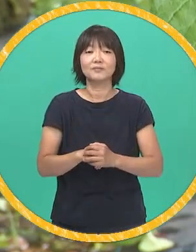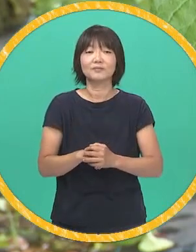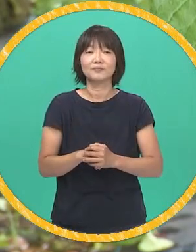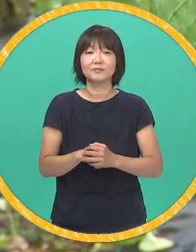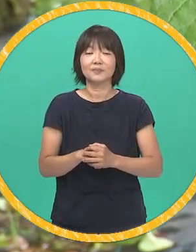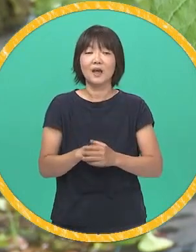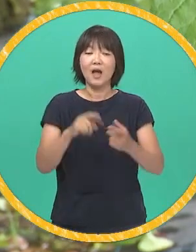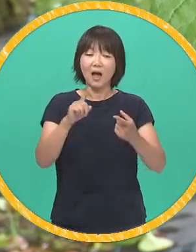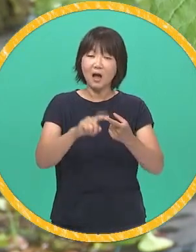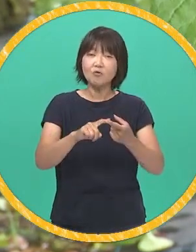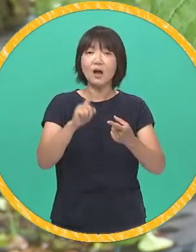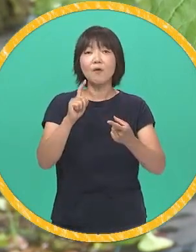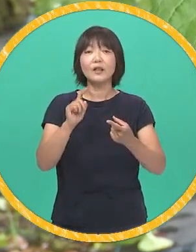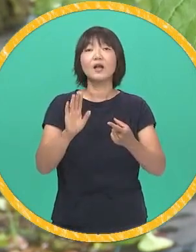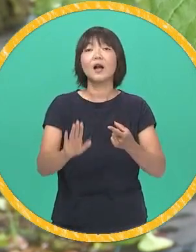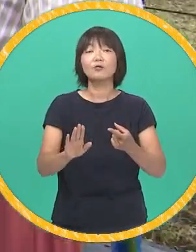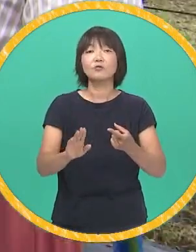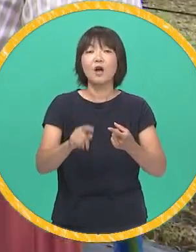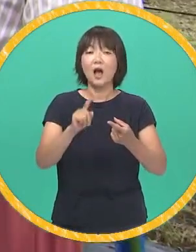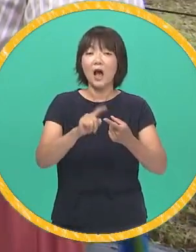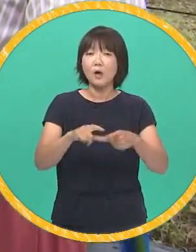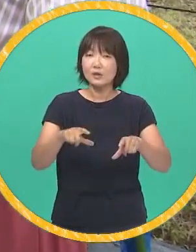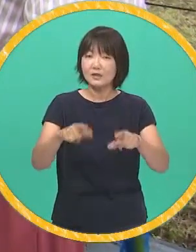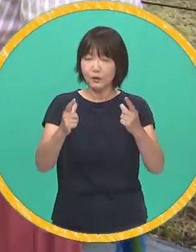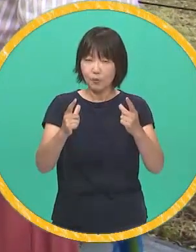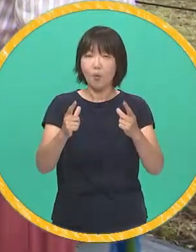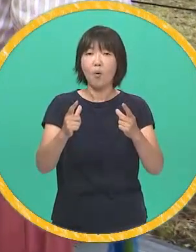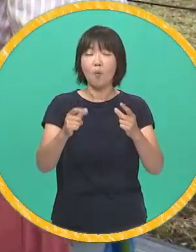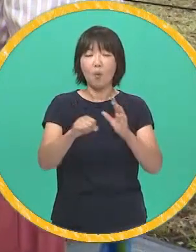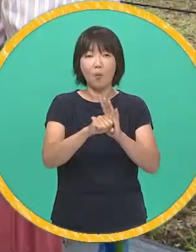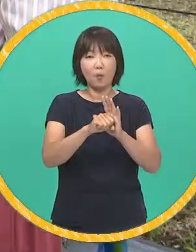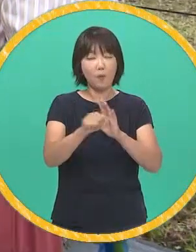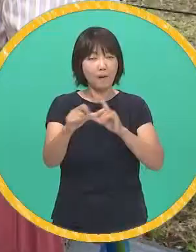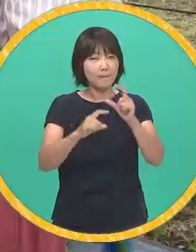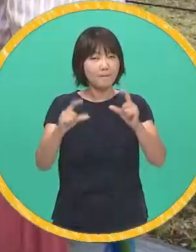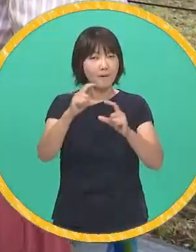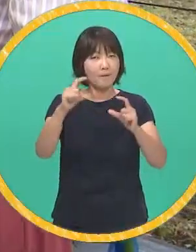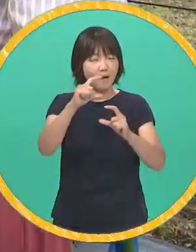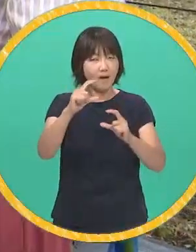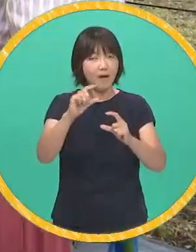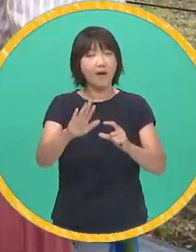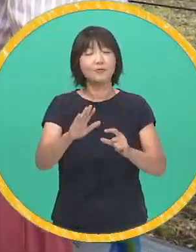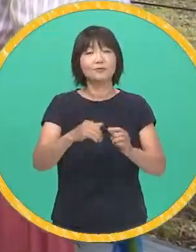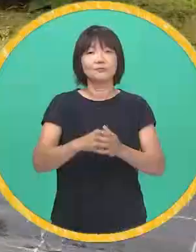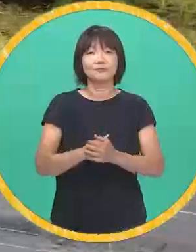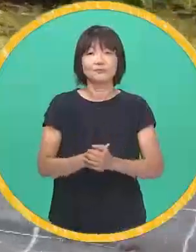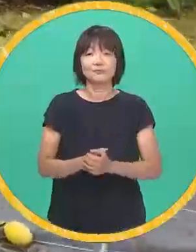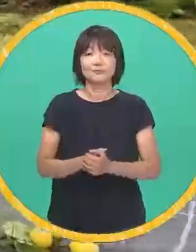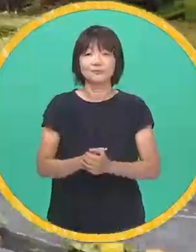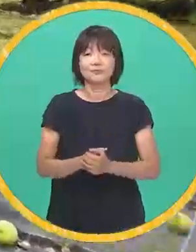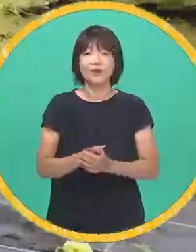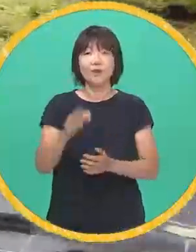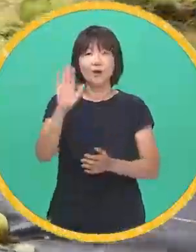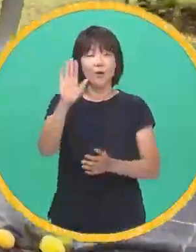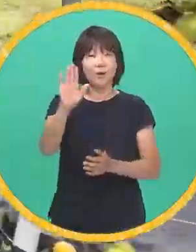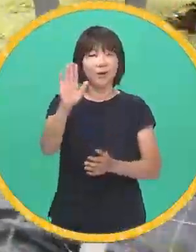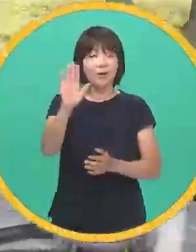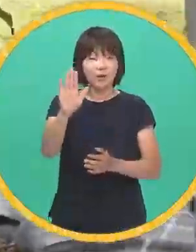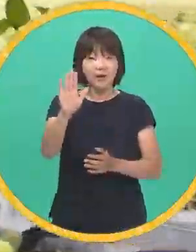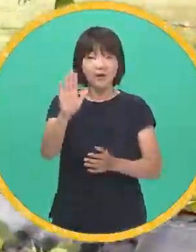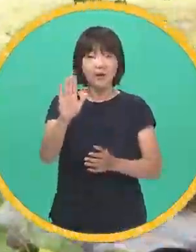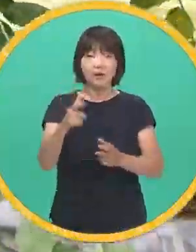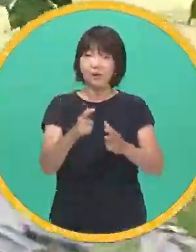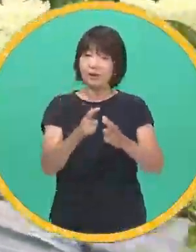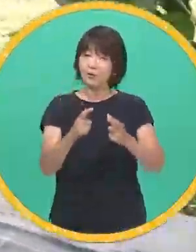向いてる人見てない気はあるんですけど向いて力だとかなり共立が良くなると思いますじゃあこれからどんどんこれが